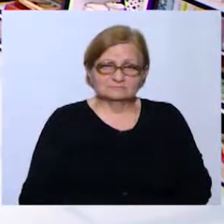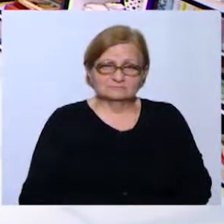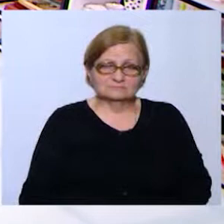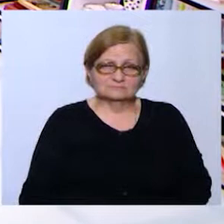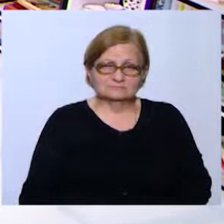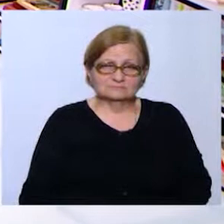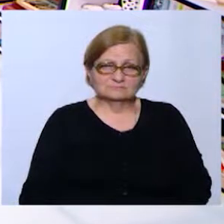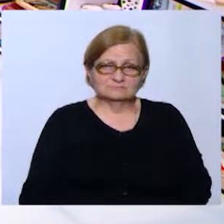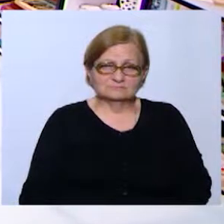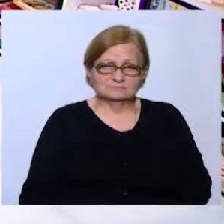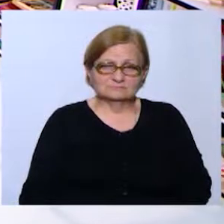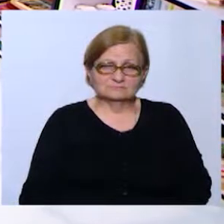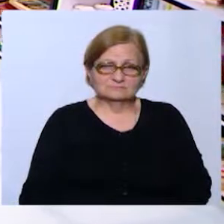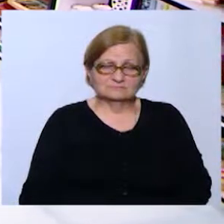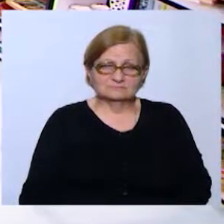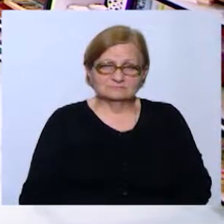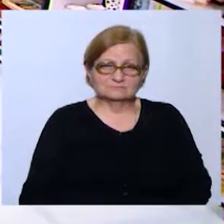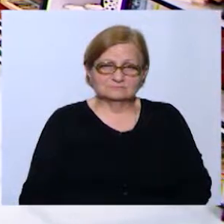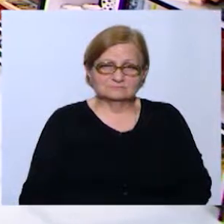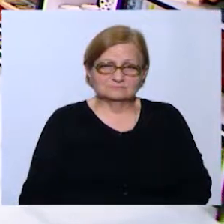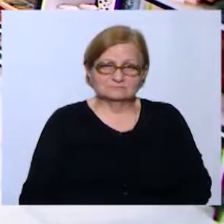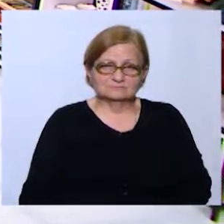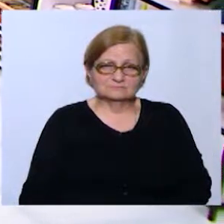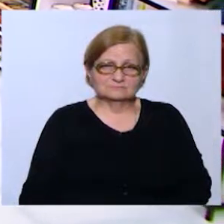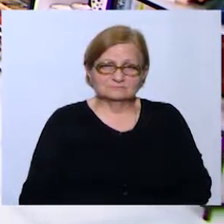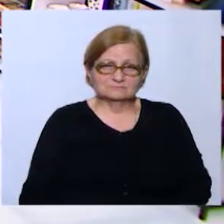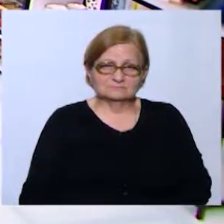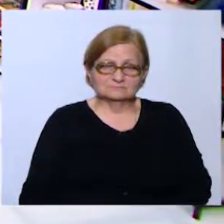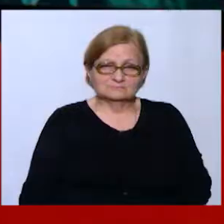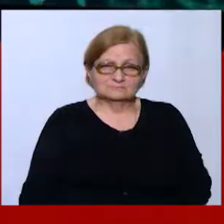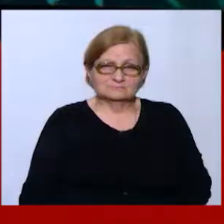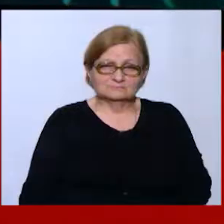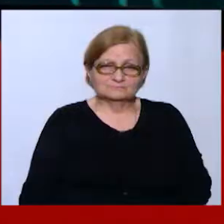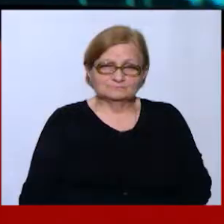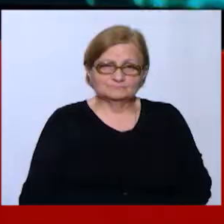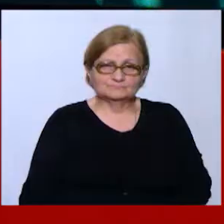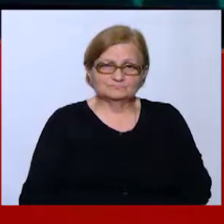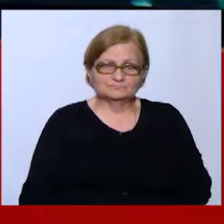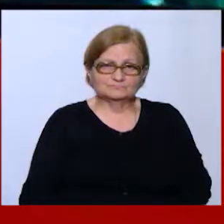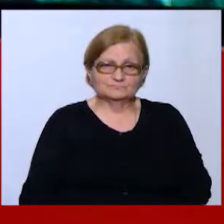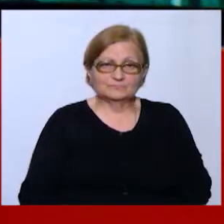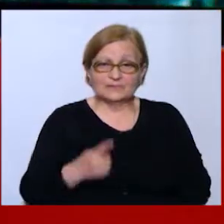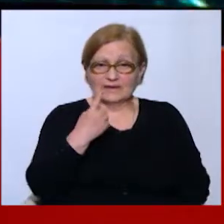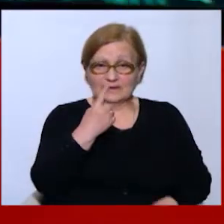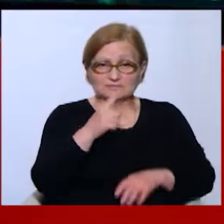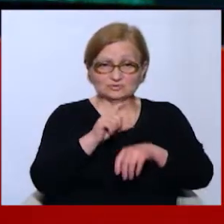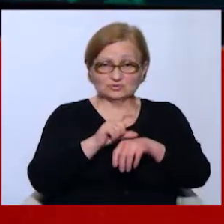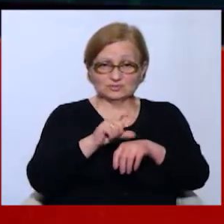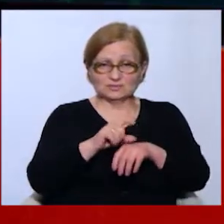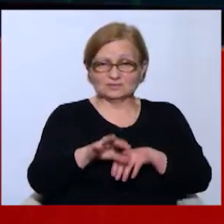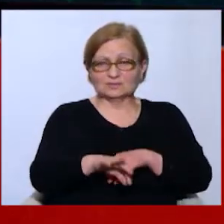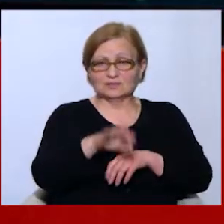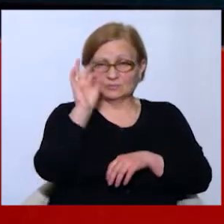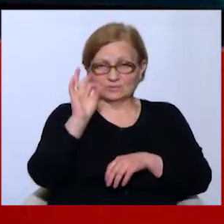აბა ნახოთ აქ. აჰა, შეგვიძლია დავწეროთ. ერთ-ერთი ჭიქიდან